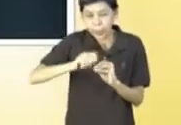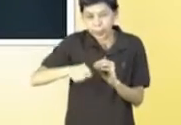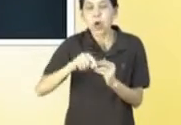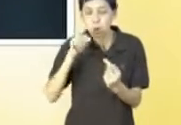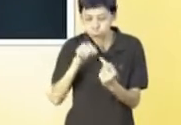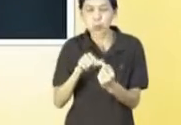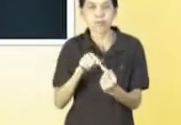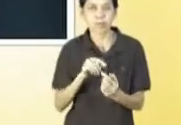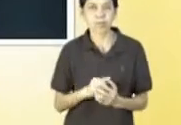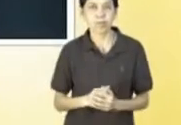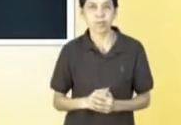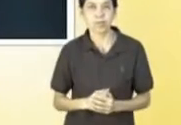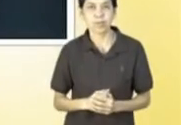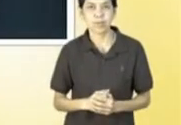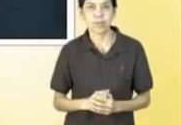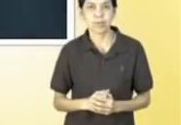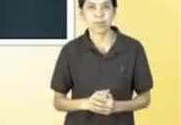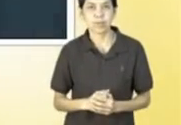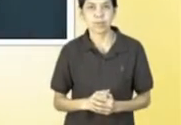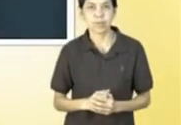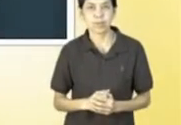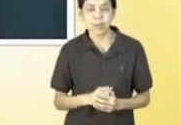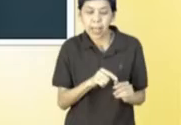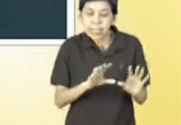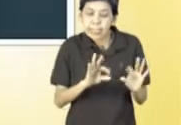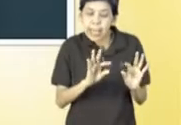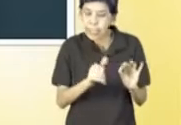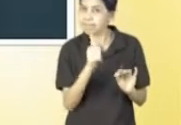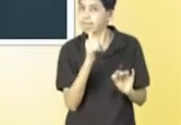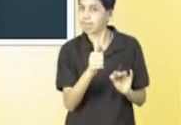มเนี่ยฮะจะให้แกงให้ข้นอย่างนี้นะฮะ